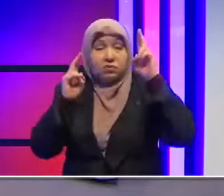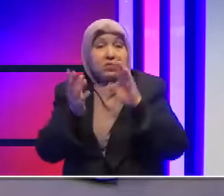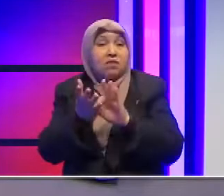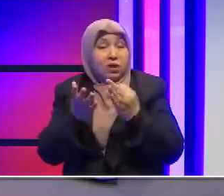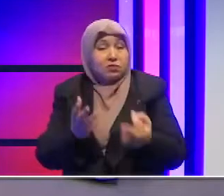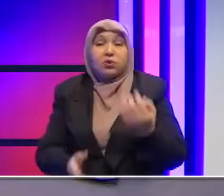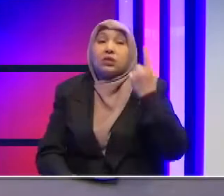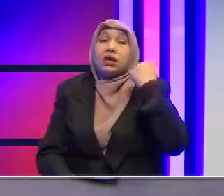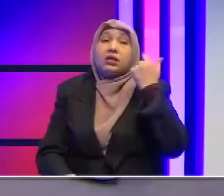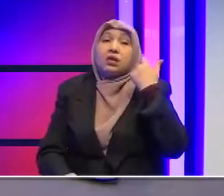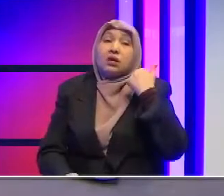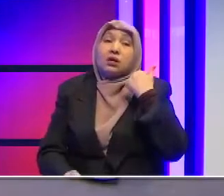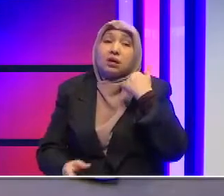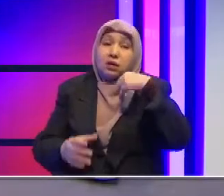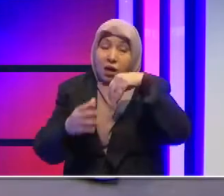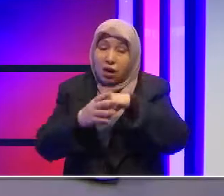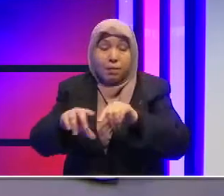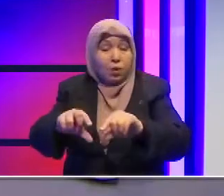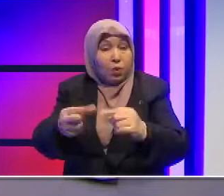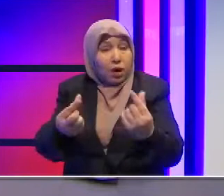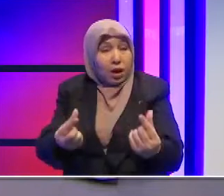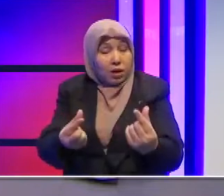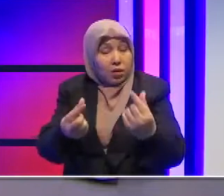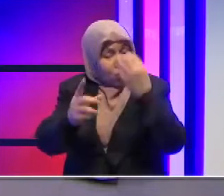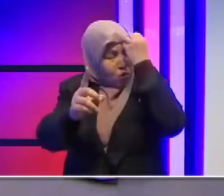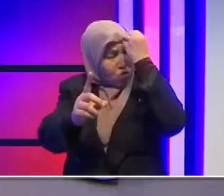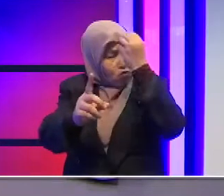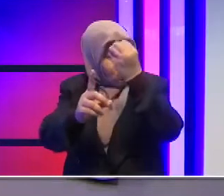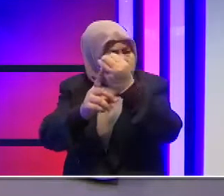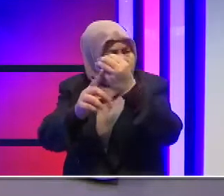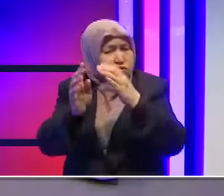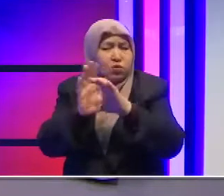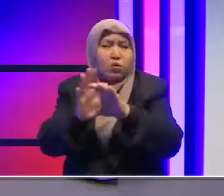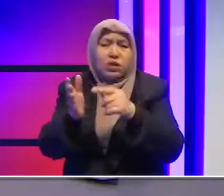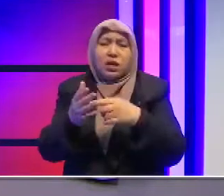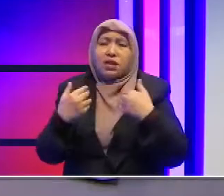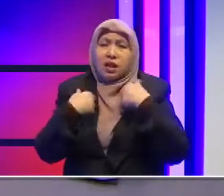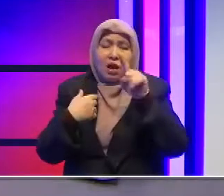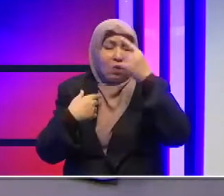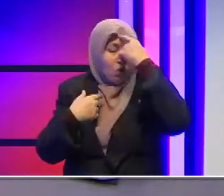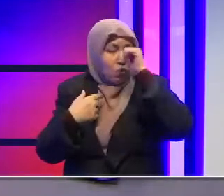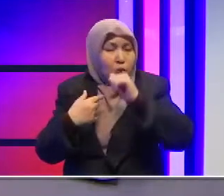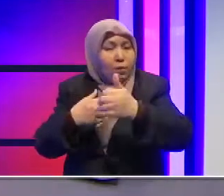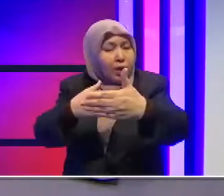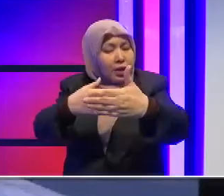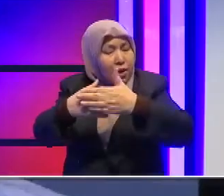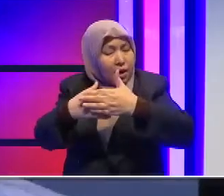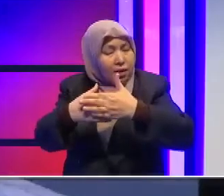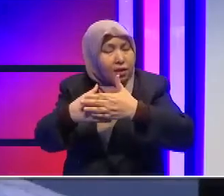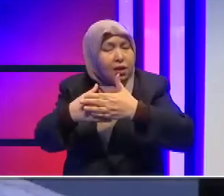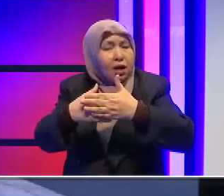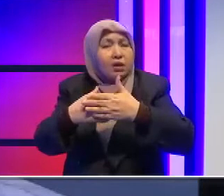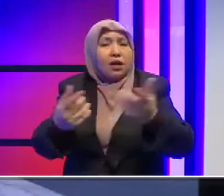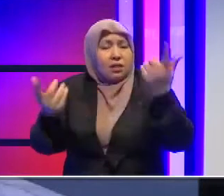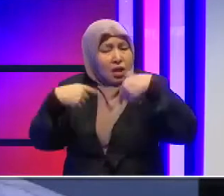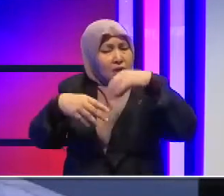Fazrul sebentar tadi, dalam Al-Quran tujuan perumpamaan ini didatangkan ialah untuk mendekatkan sesuatu yang maknawi yang